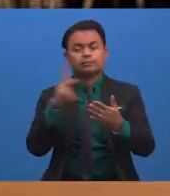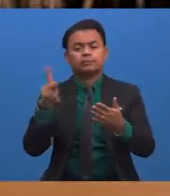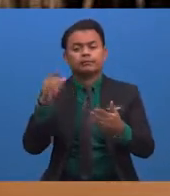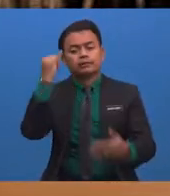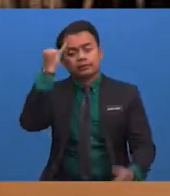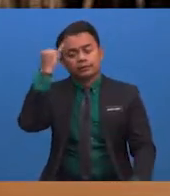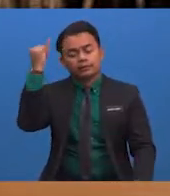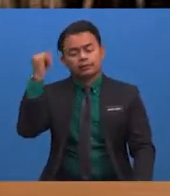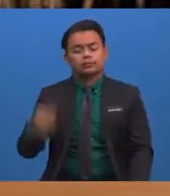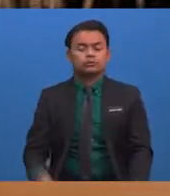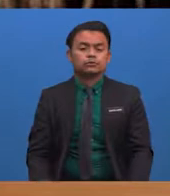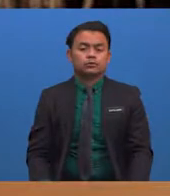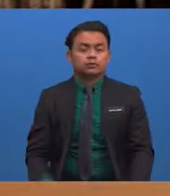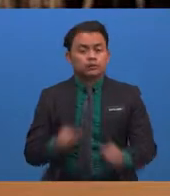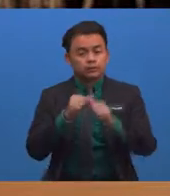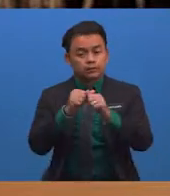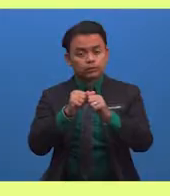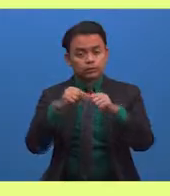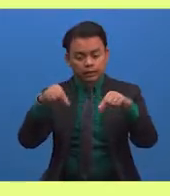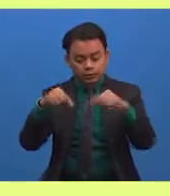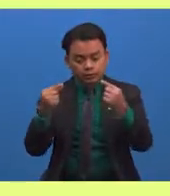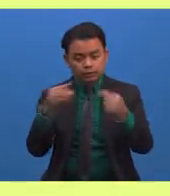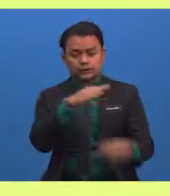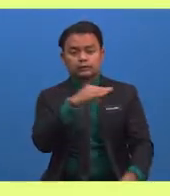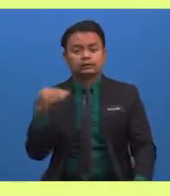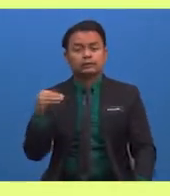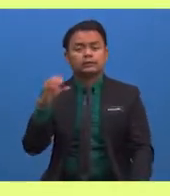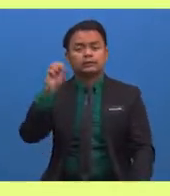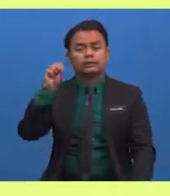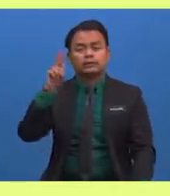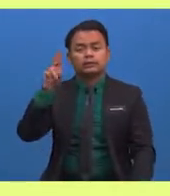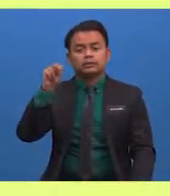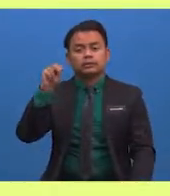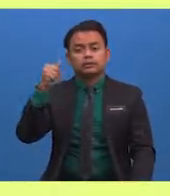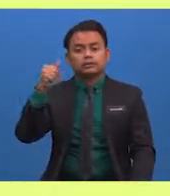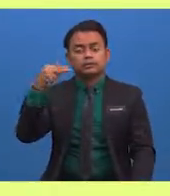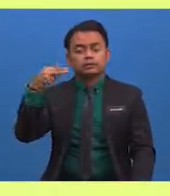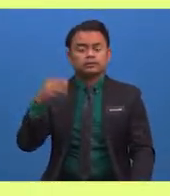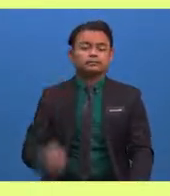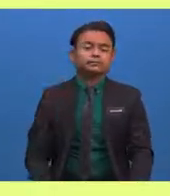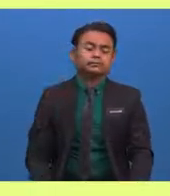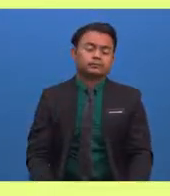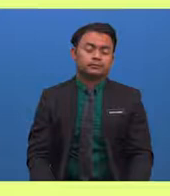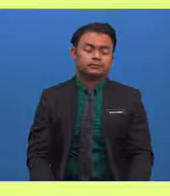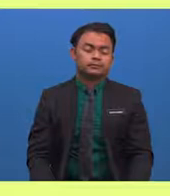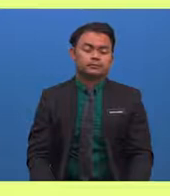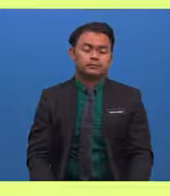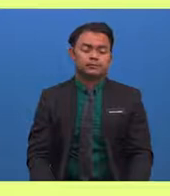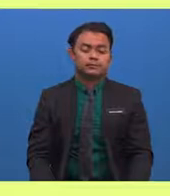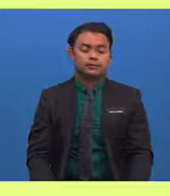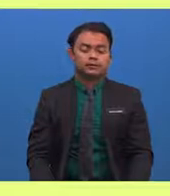berdasarkan Al-Quran dan Al-Sunnah. Pendidikan Islam bersumberkan Al-Quran dan